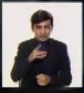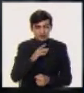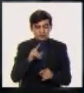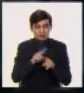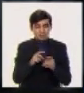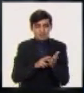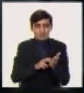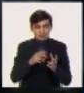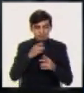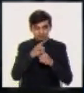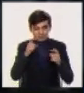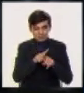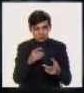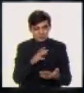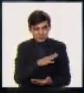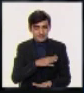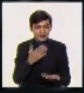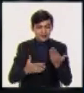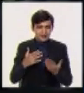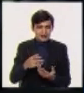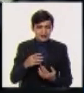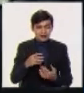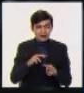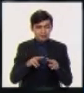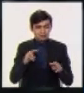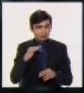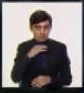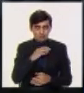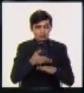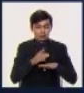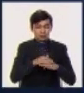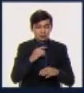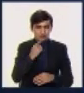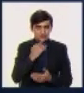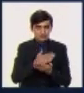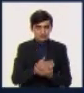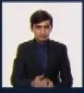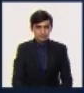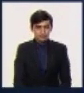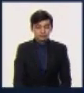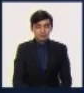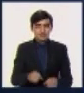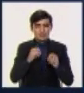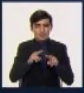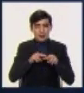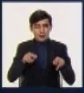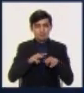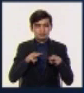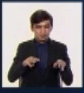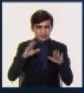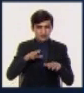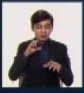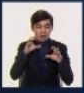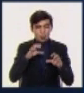происходит шантаж с детьми или имуществом, это очень всегда сложно. А в Мажилисе парламента рассматривается законопроект